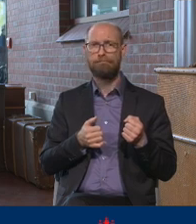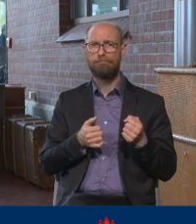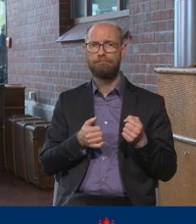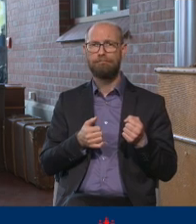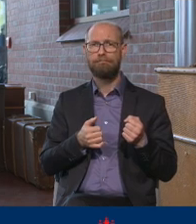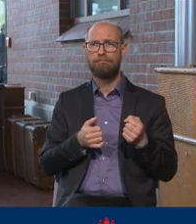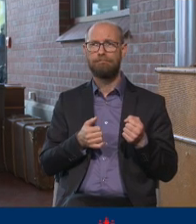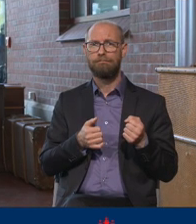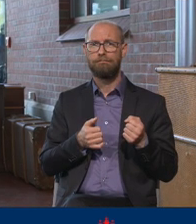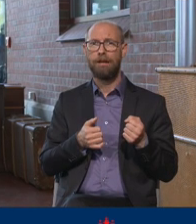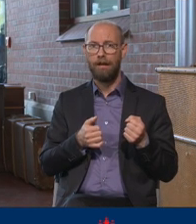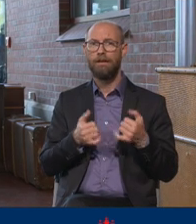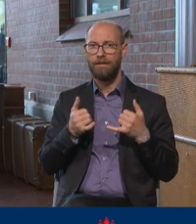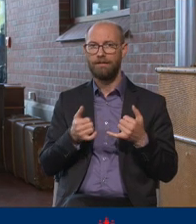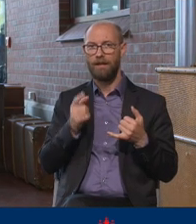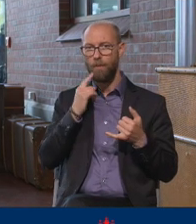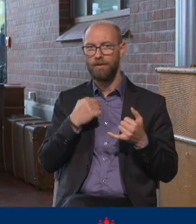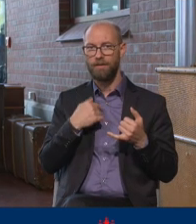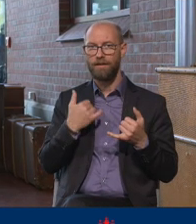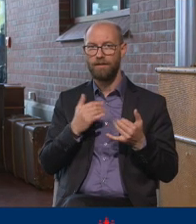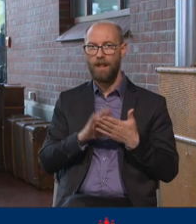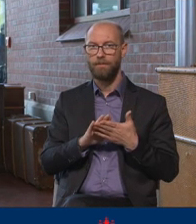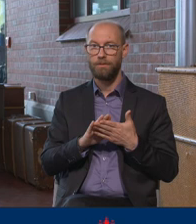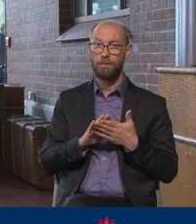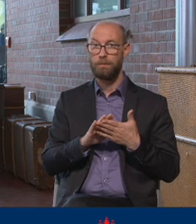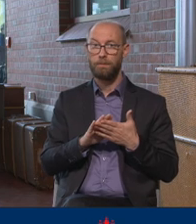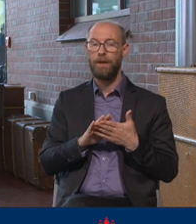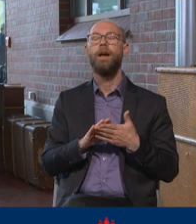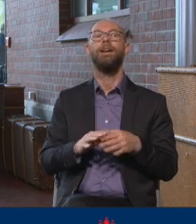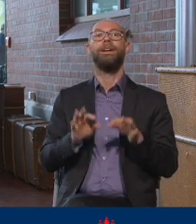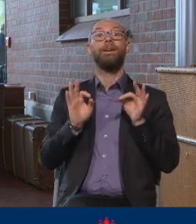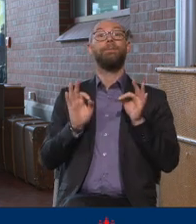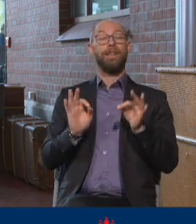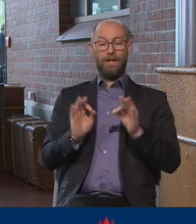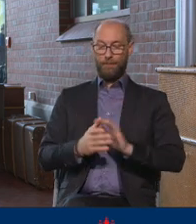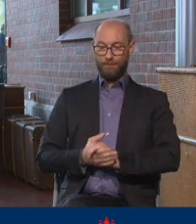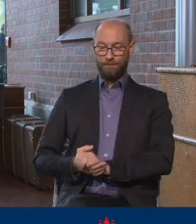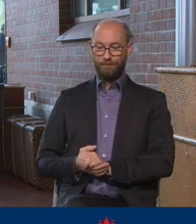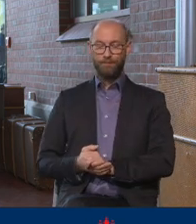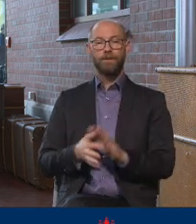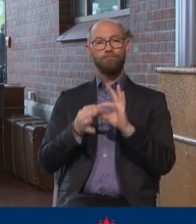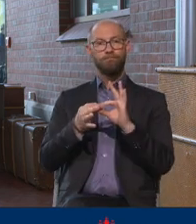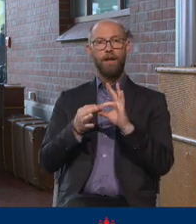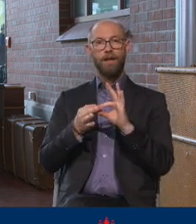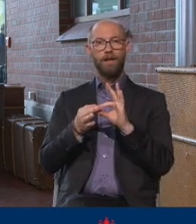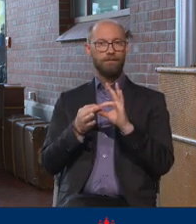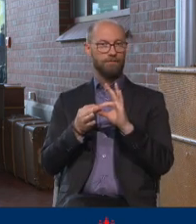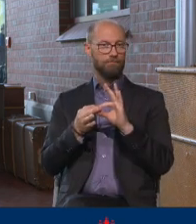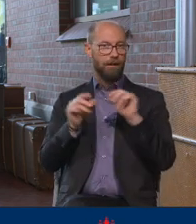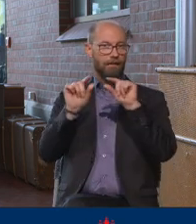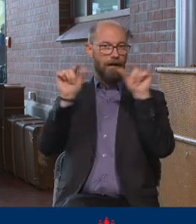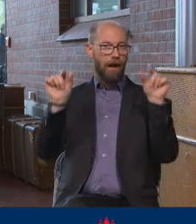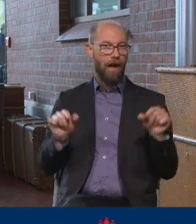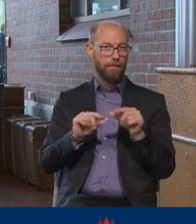jetzt scheint es zu funktionieren genau in zusammenhang mit dem rahmenplan den wir hier für dieses gebiet